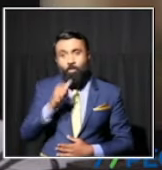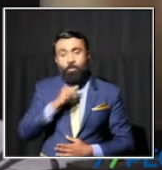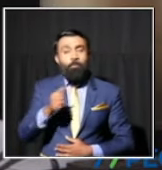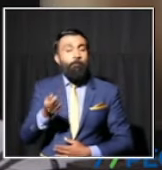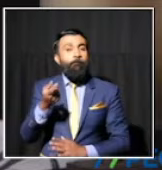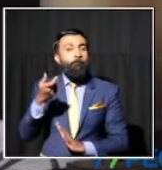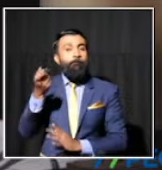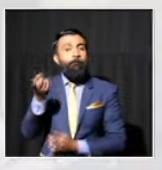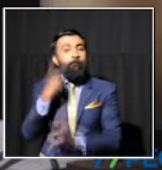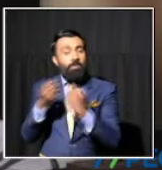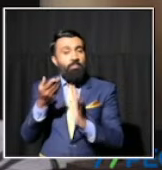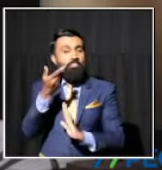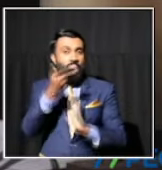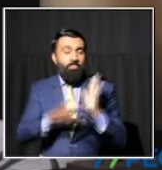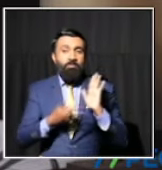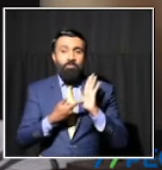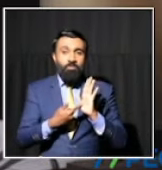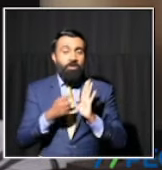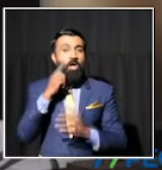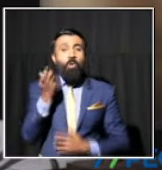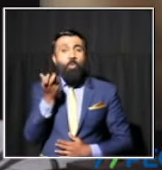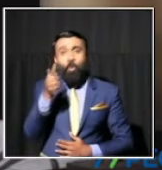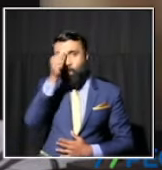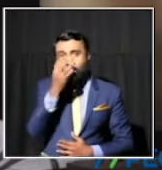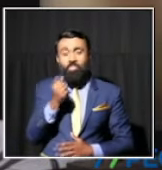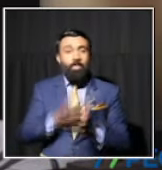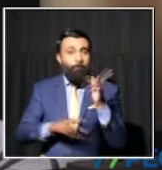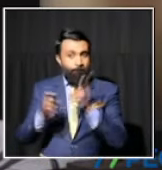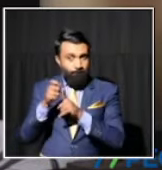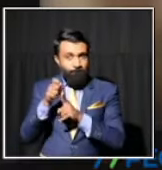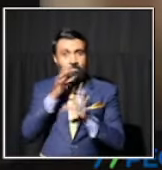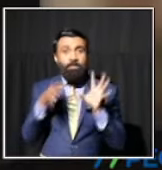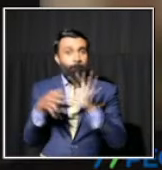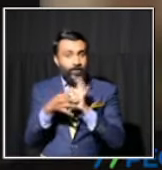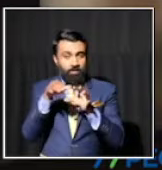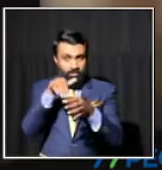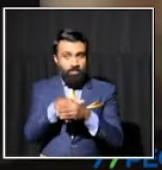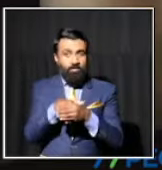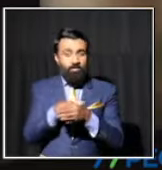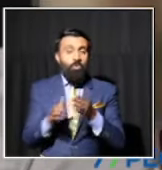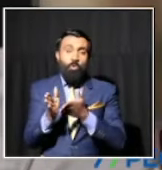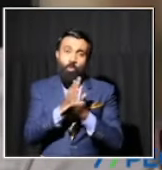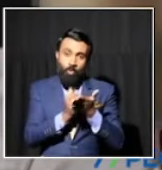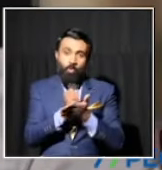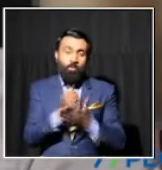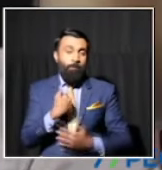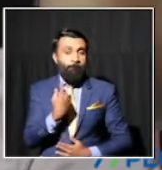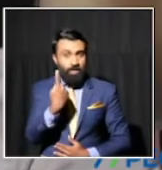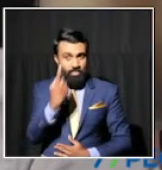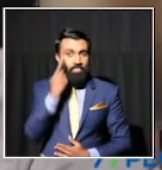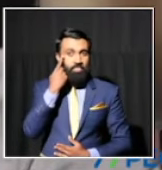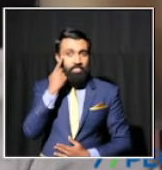වාර්තාව පිටිපස්සේ ඉන්න කවුද? ගල්ලඟුරු වලින් කොමිස් ගහුවේ අමාත්‍යවරයා සබත්තා සියල්ල තියෙනවා ඒක ඇතුලේ. මේ හැම එකේම අපි එකක් දන්නවා.